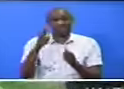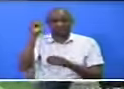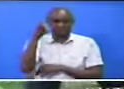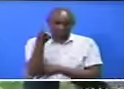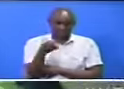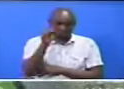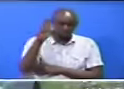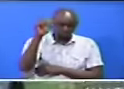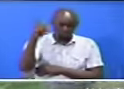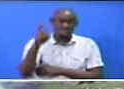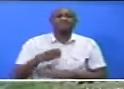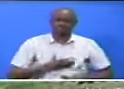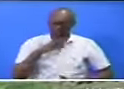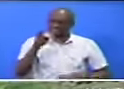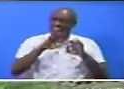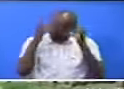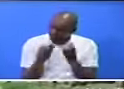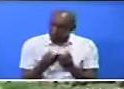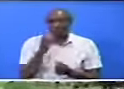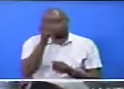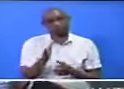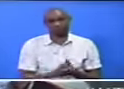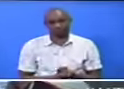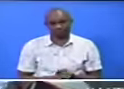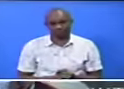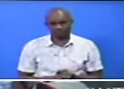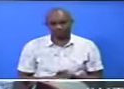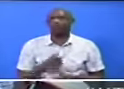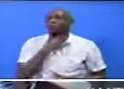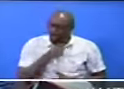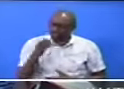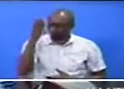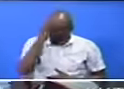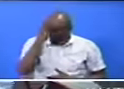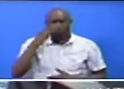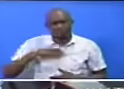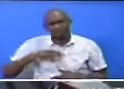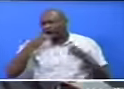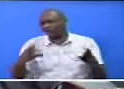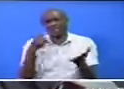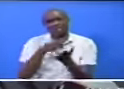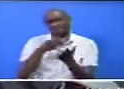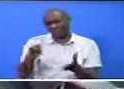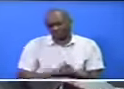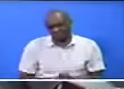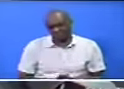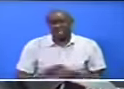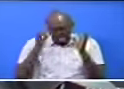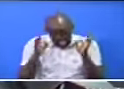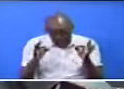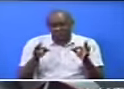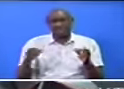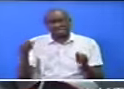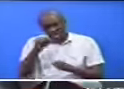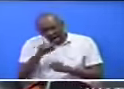Kasudi walitembelea familia ya Ratemo. Ni tunataka kujua ni watu wangapi walihusika, na kama kuna